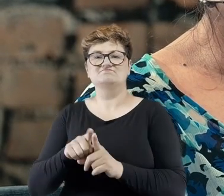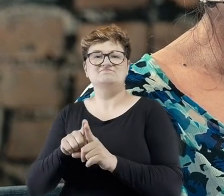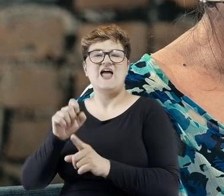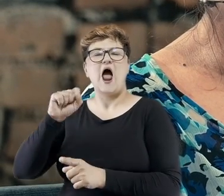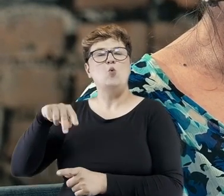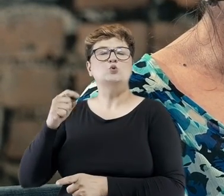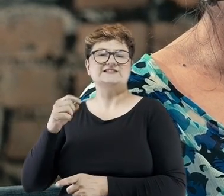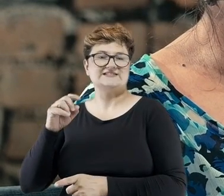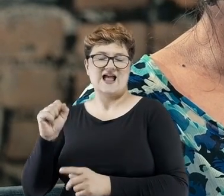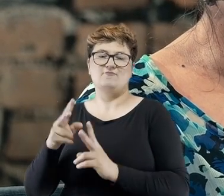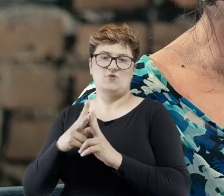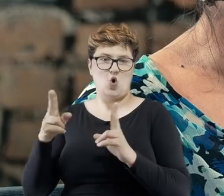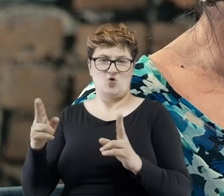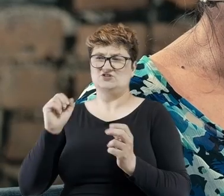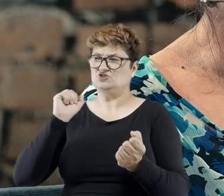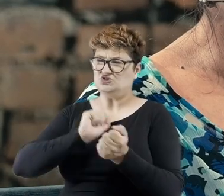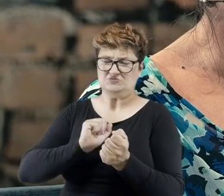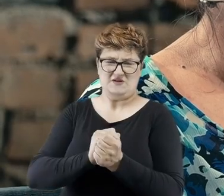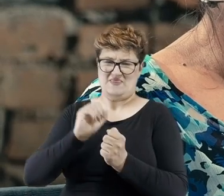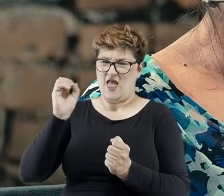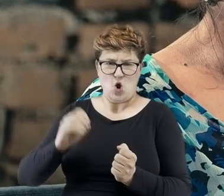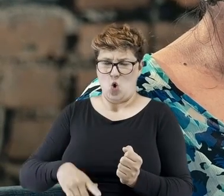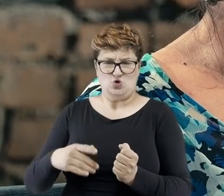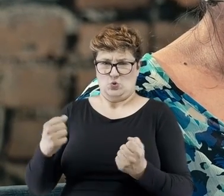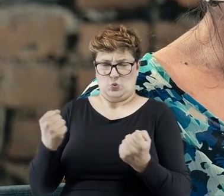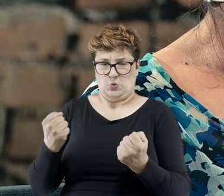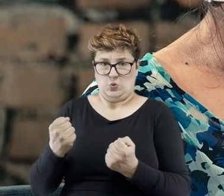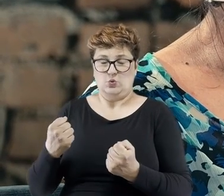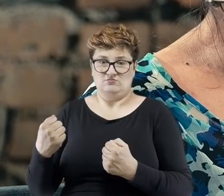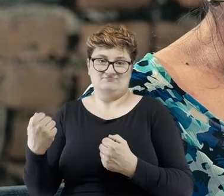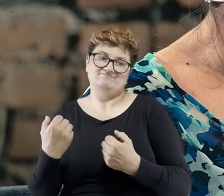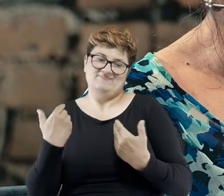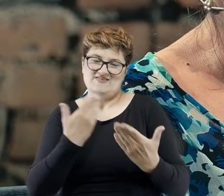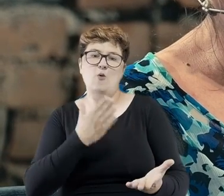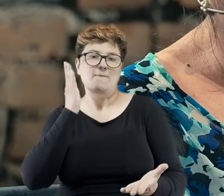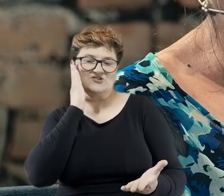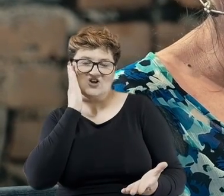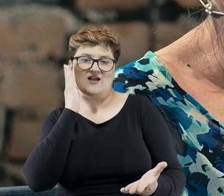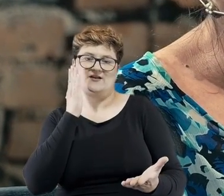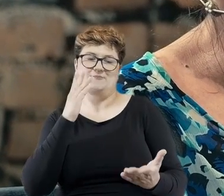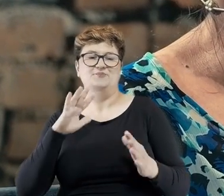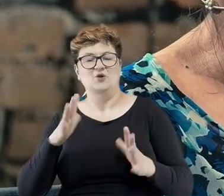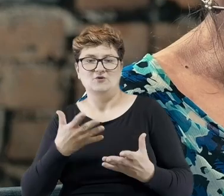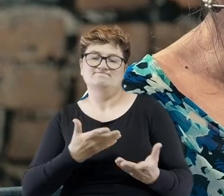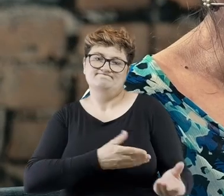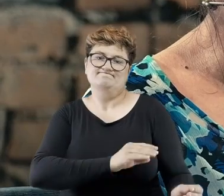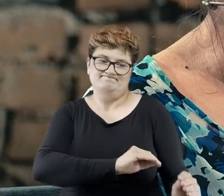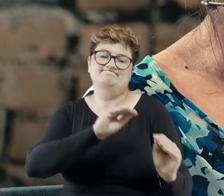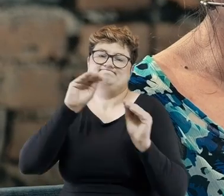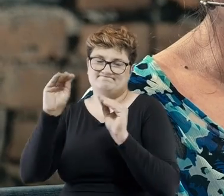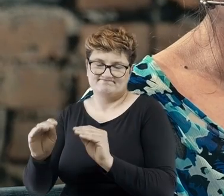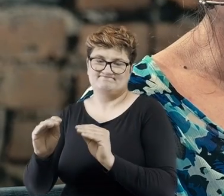Augustyńska też w takim okresie najgorszej zimy po prostu dała jej mieszkanie, to znaczy po prostu umożliwiła